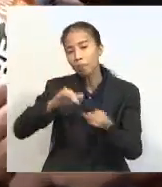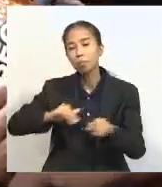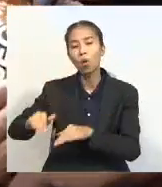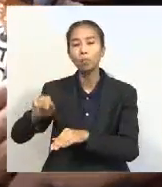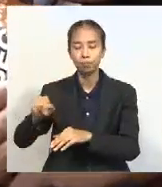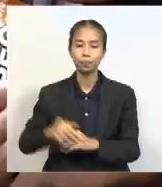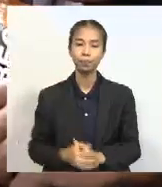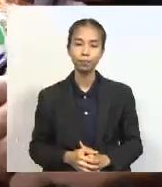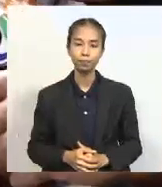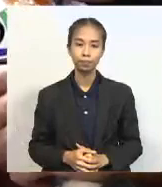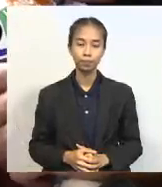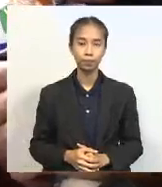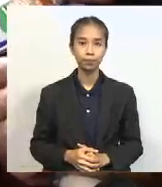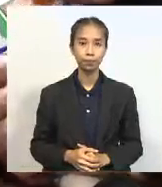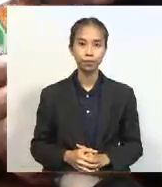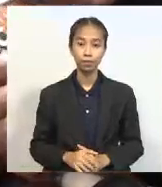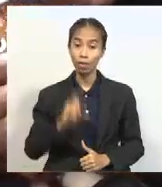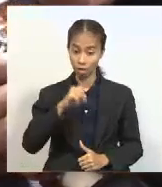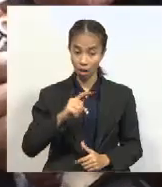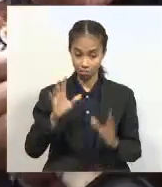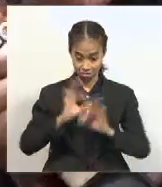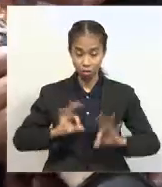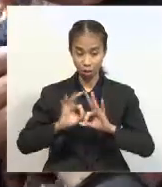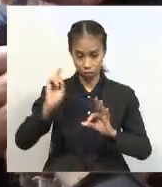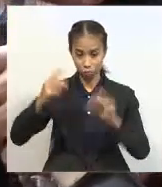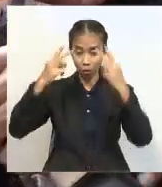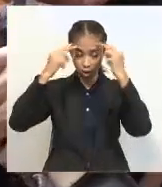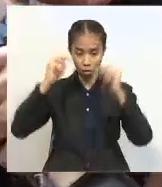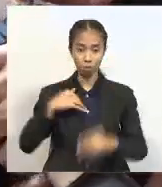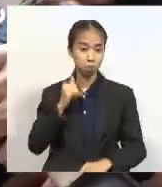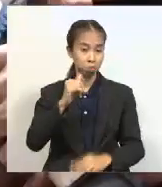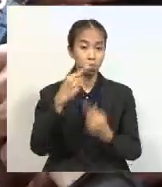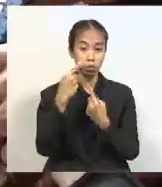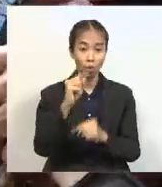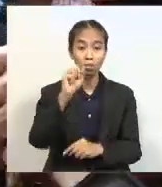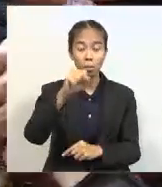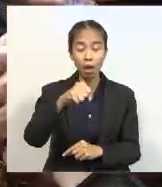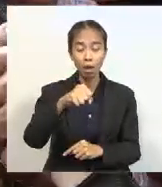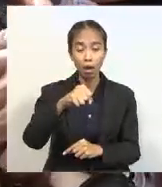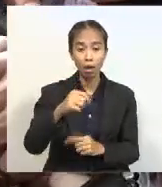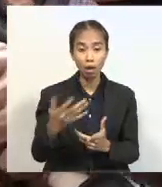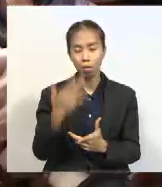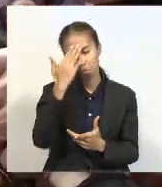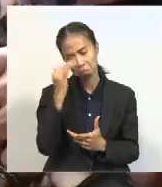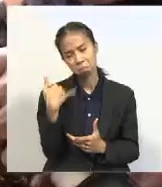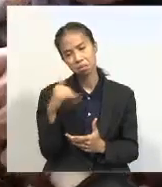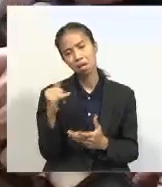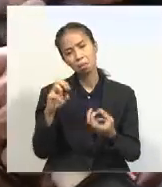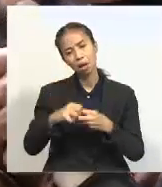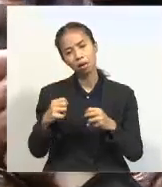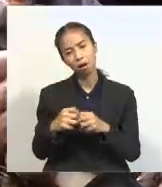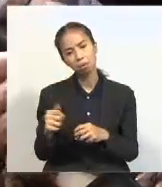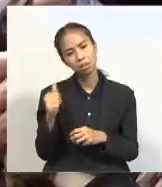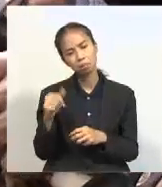ครับ จำเป็นต้องมีท่านนายกมาตอบไหมครับเพราะว่าหลายฝ่ายเพียงว่าจะเกิดปัญหาเดิมๆเหมือนต้